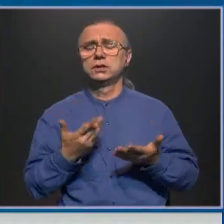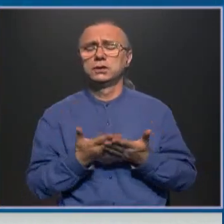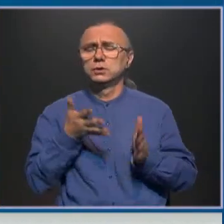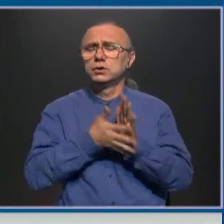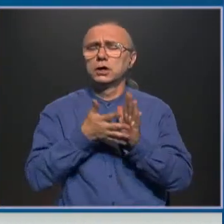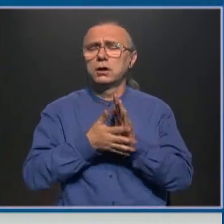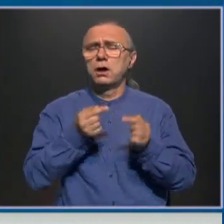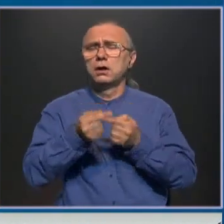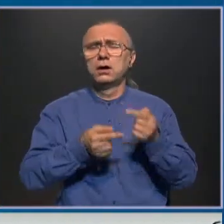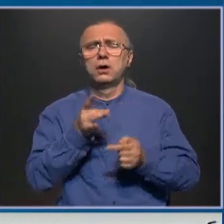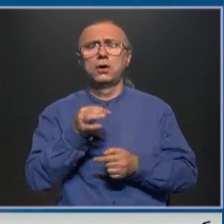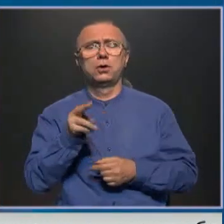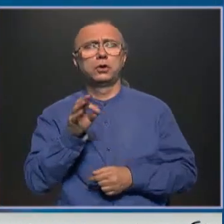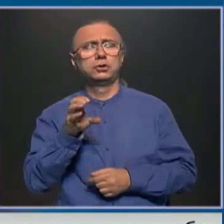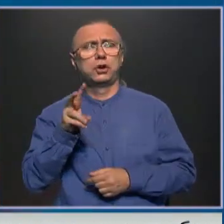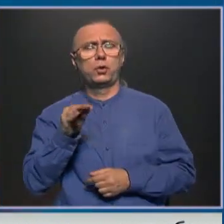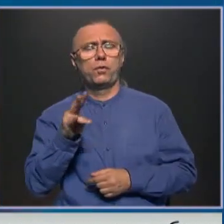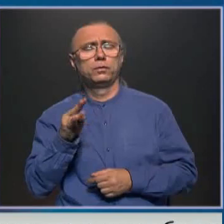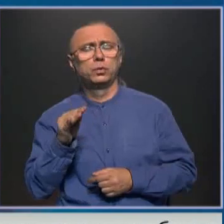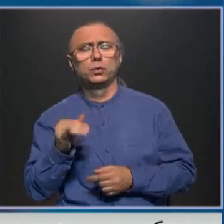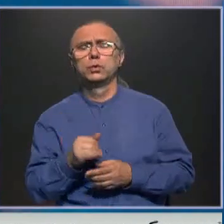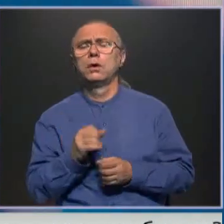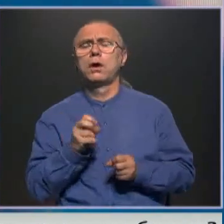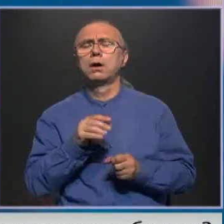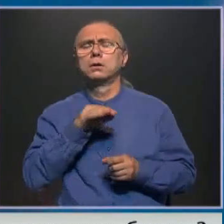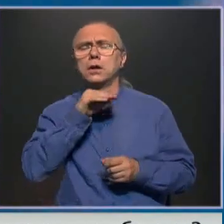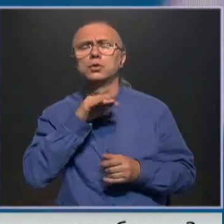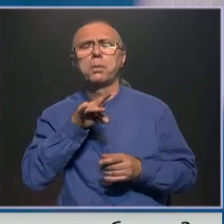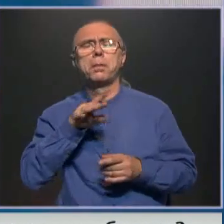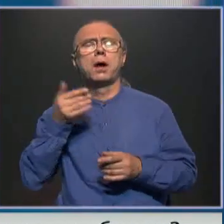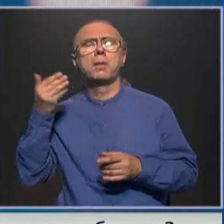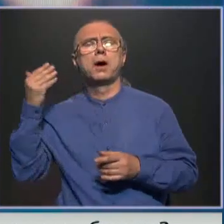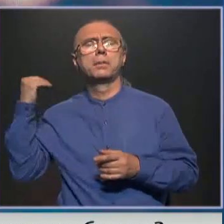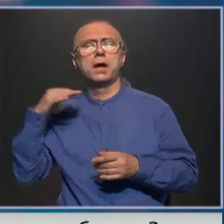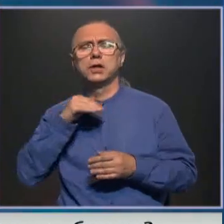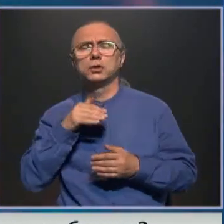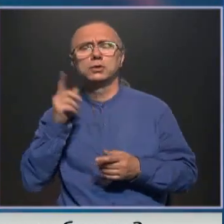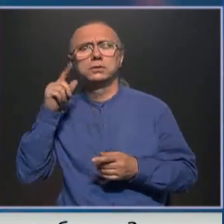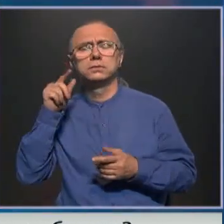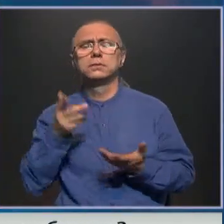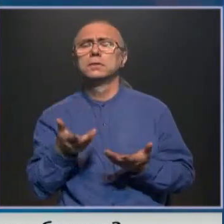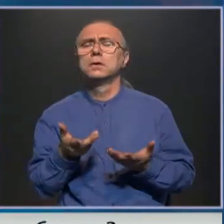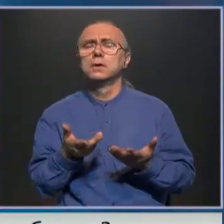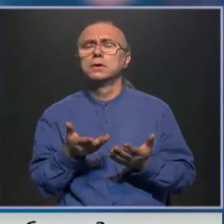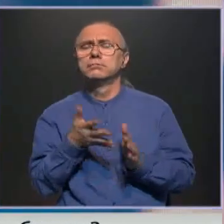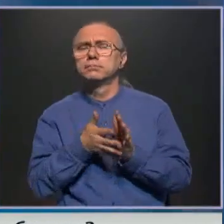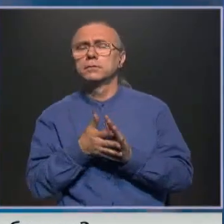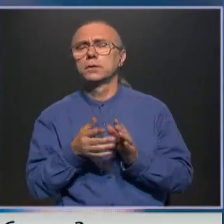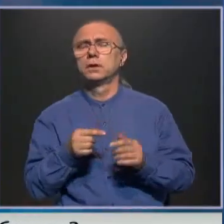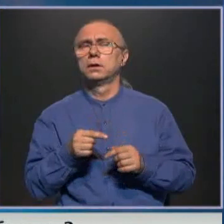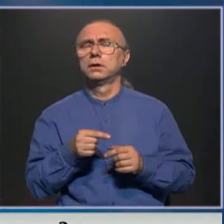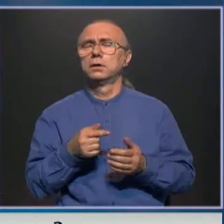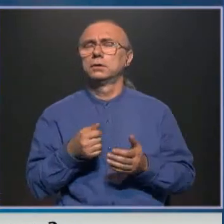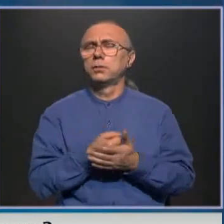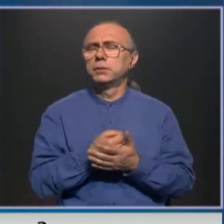родословие, пораспрашивать, вспомнить, ой, а как дедушка про дедушки звали, и как-то допытываешься, и тоже чувствуешь некоторое родство. То,